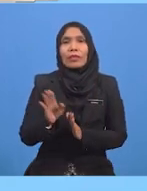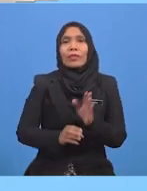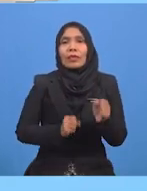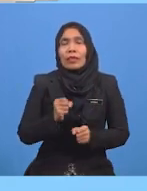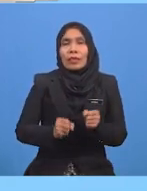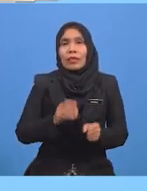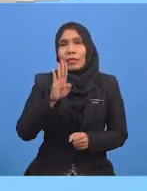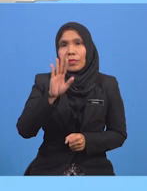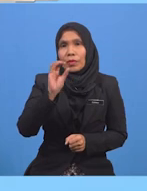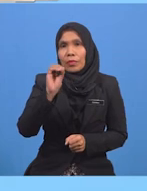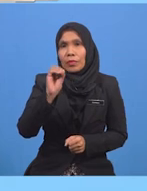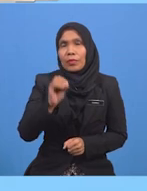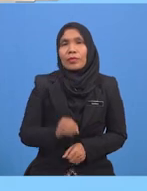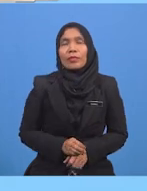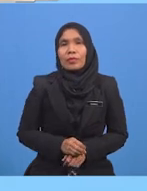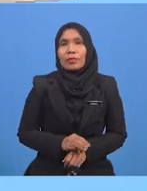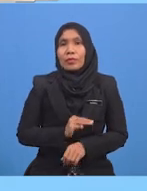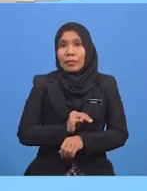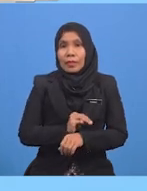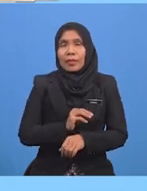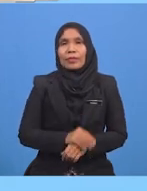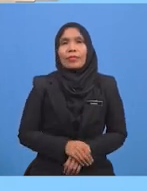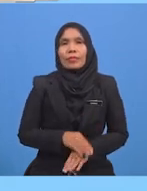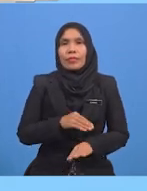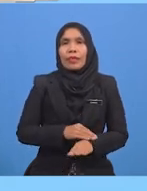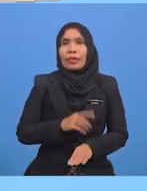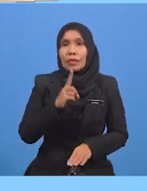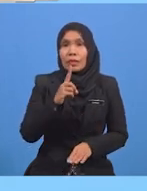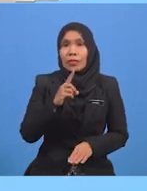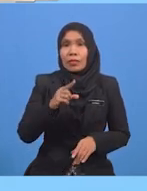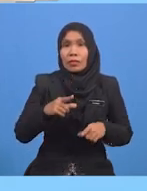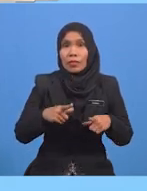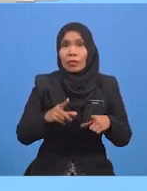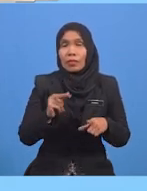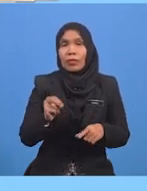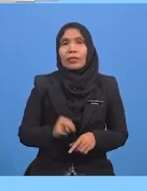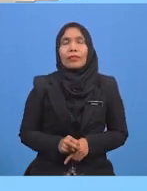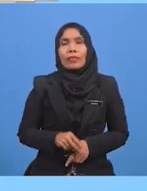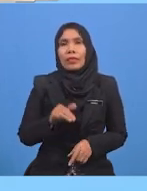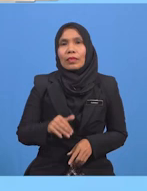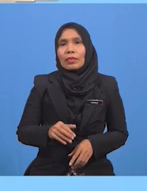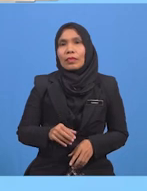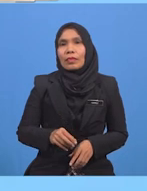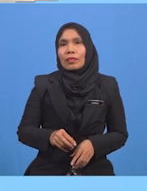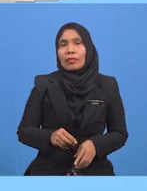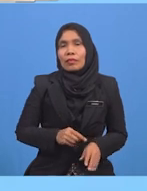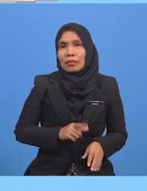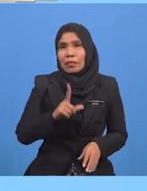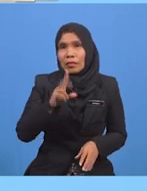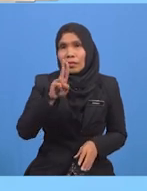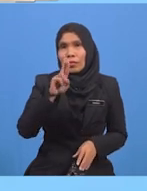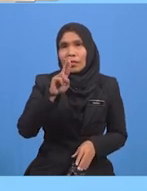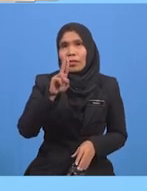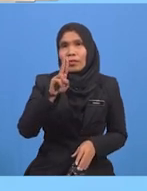satu laluan yang lurus. Dia kemudian membelok 8 darjah ke kiri dan